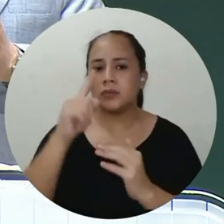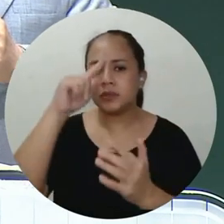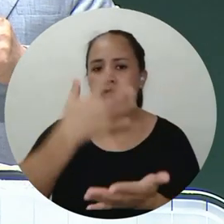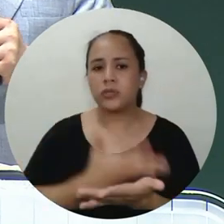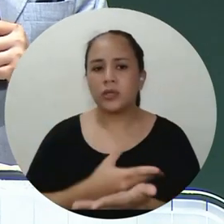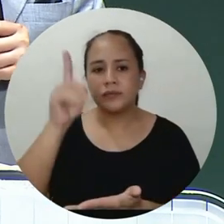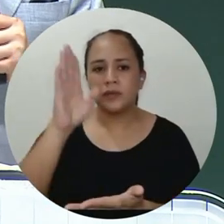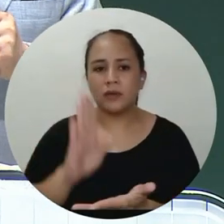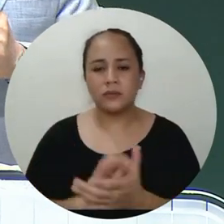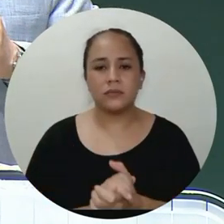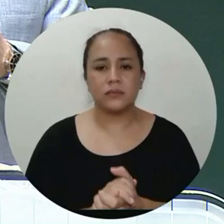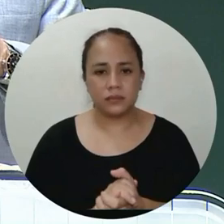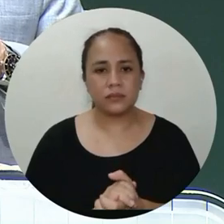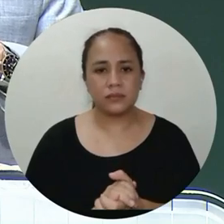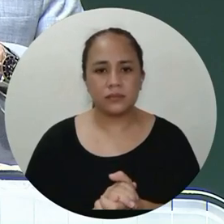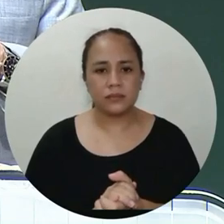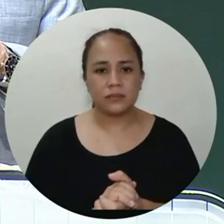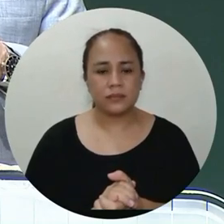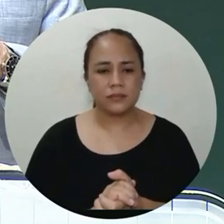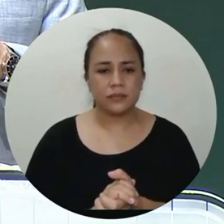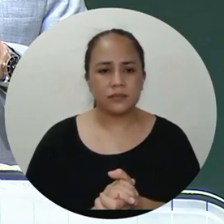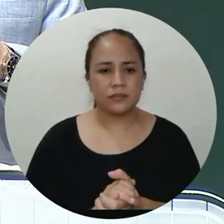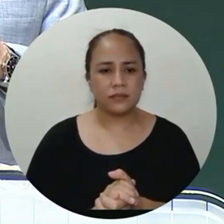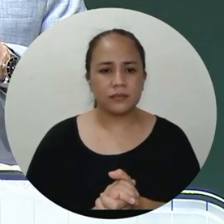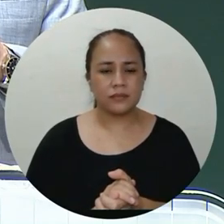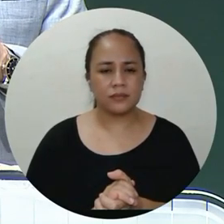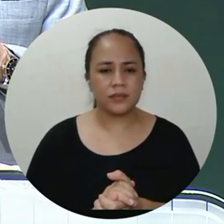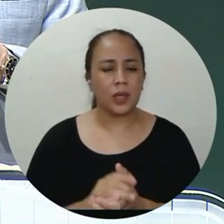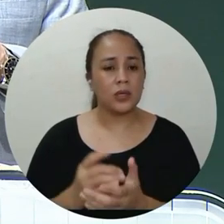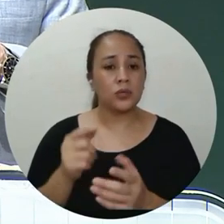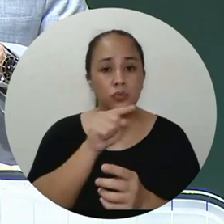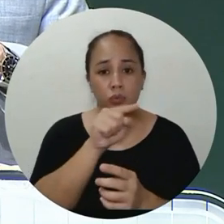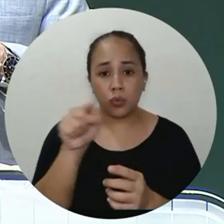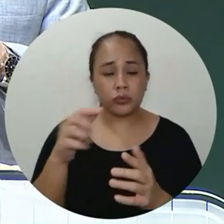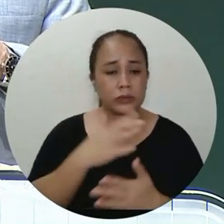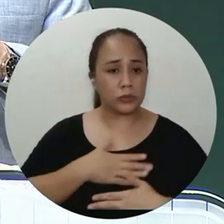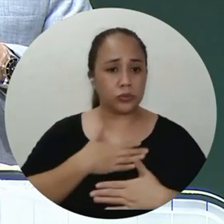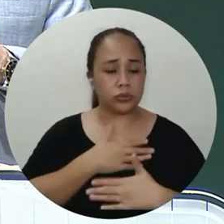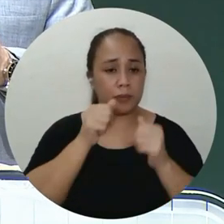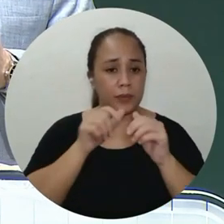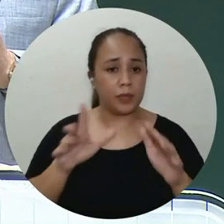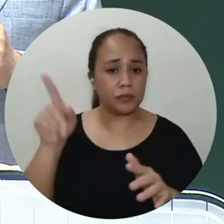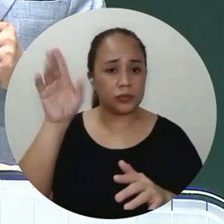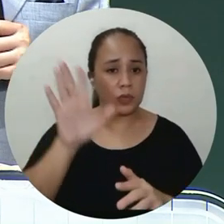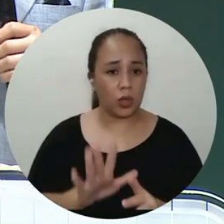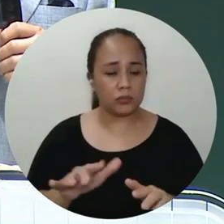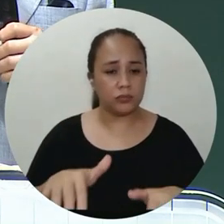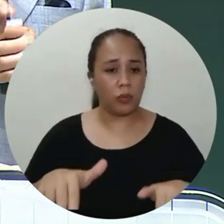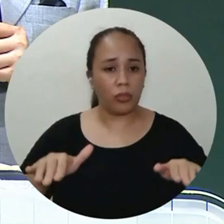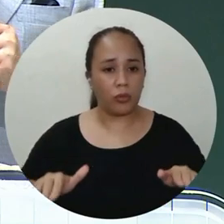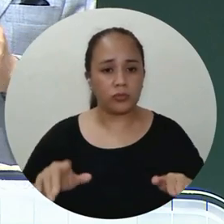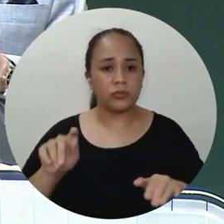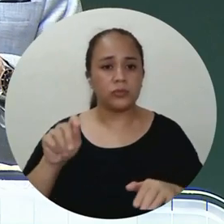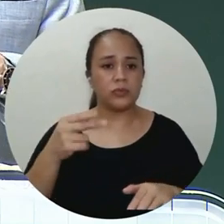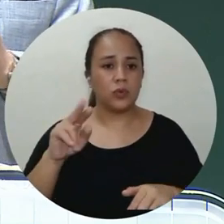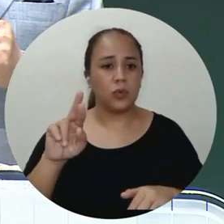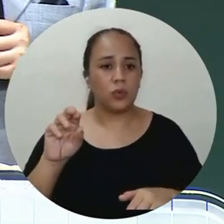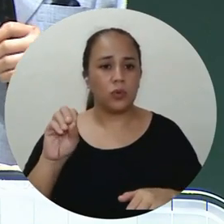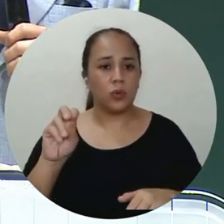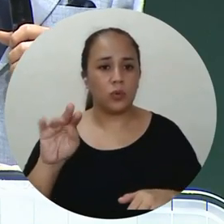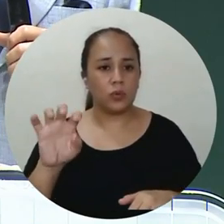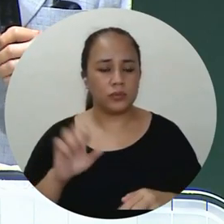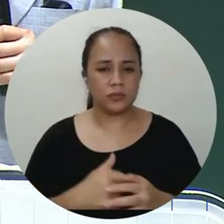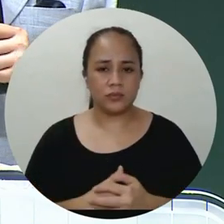하나님 보좌의 축복을 누린 자들이에요. It is those who enjoy the blessings of God's throne. 모든 시공간을